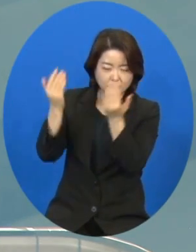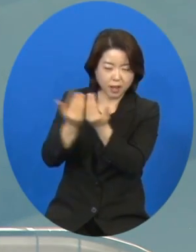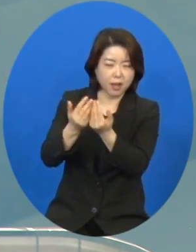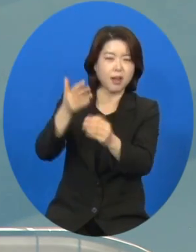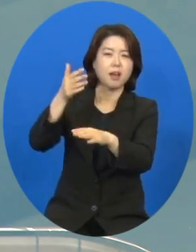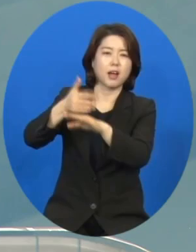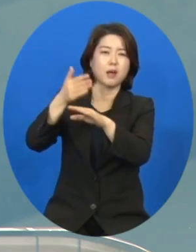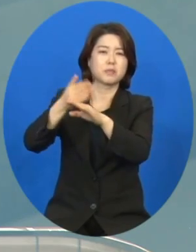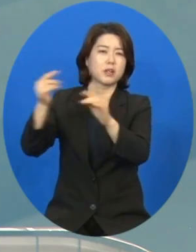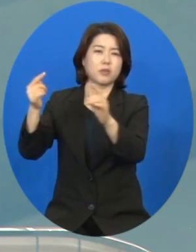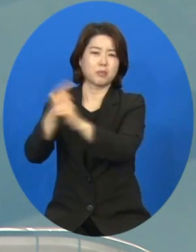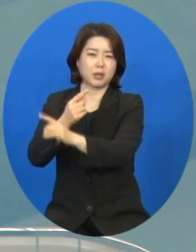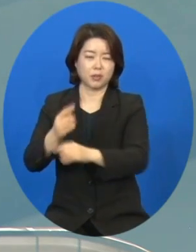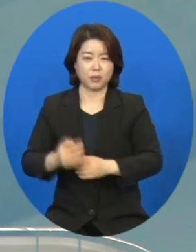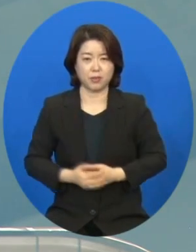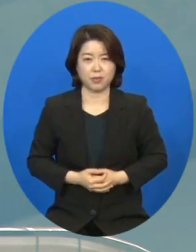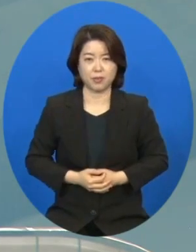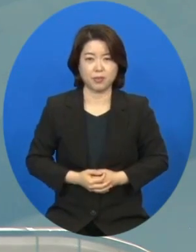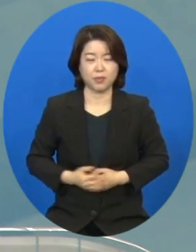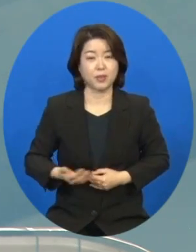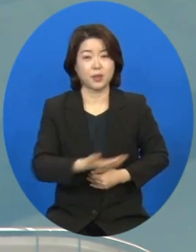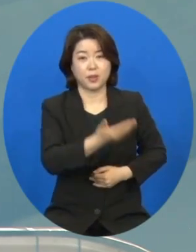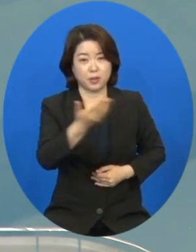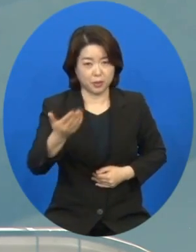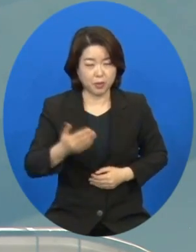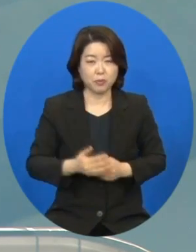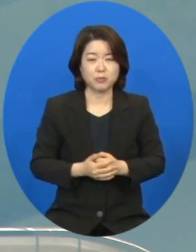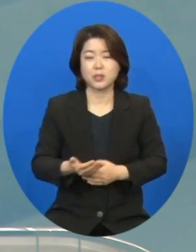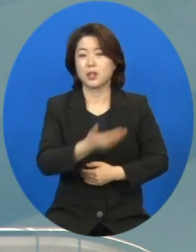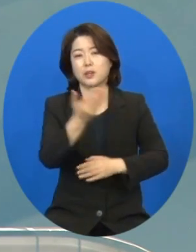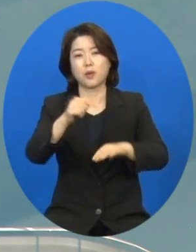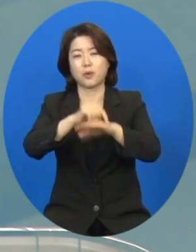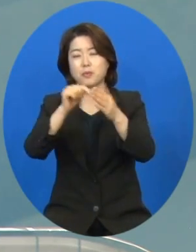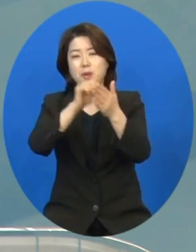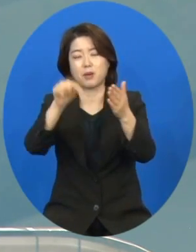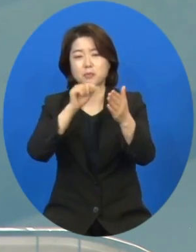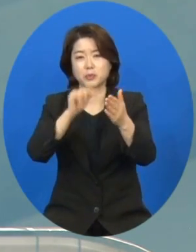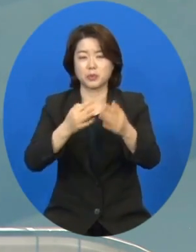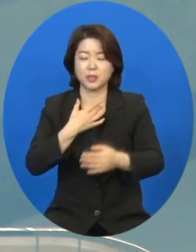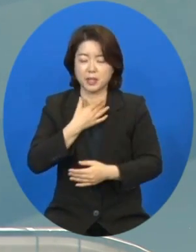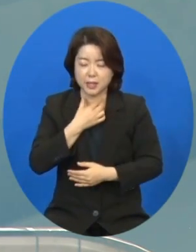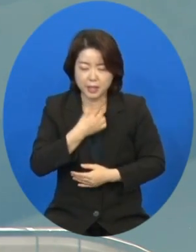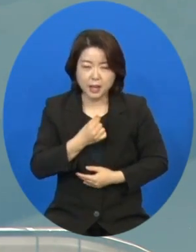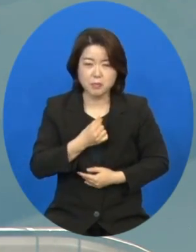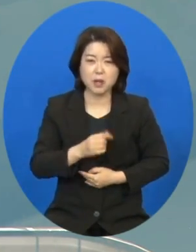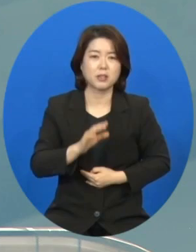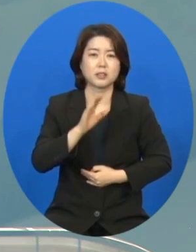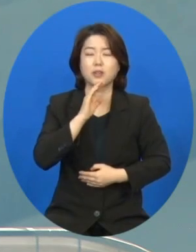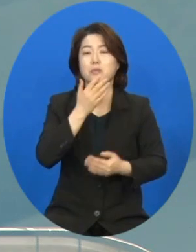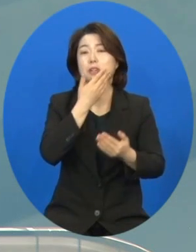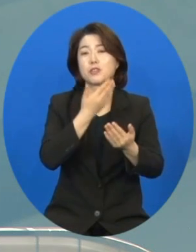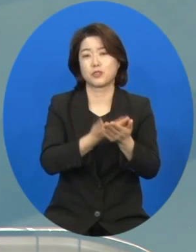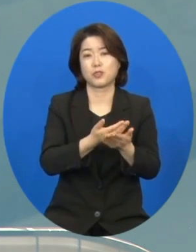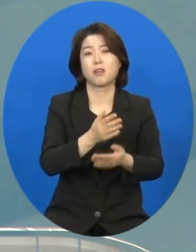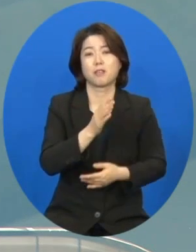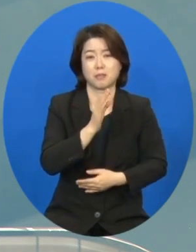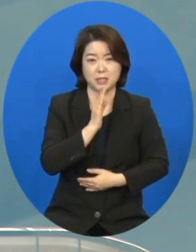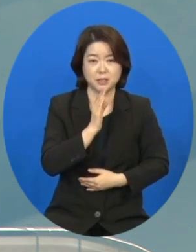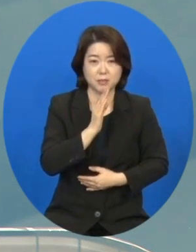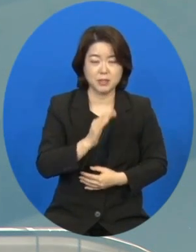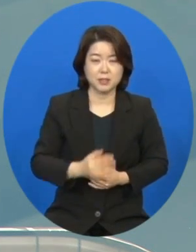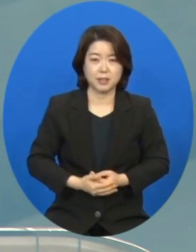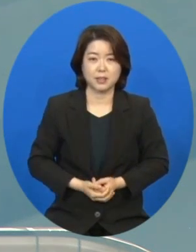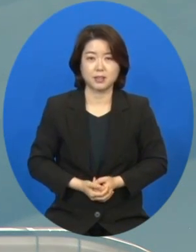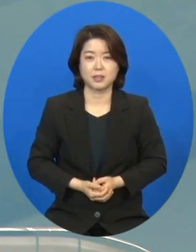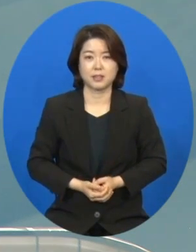감사해요. 여러분, 여러분의 마음의 갈망은 너무너무 중요한 거예요.